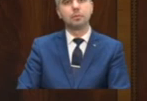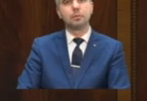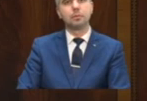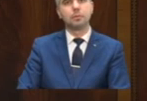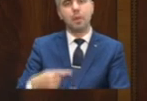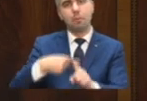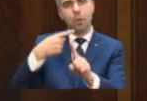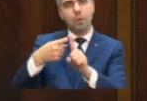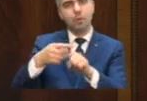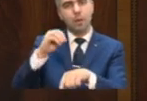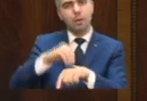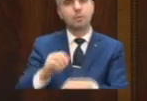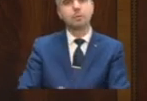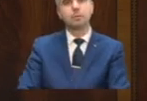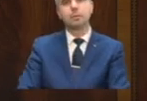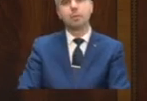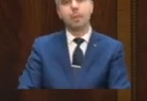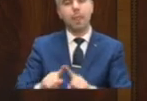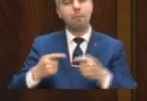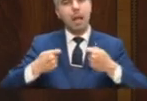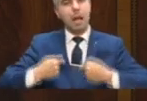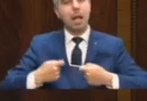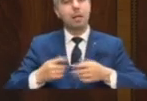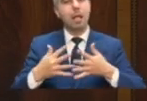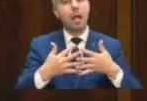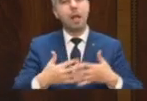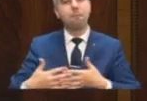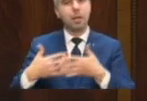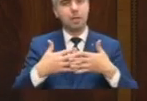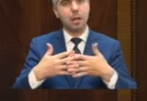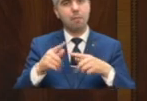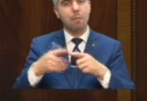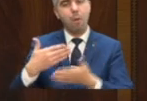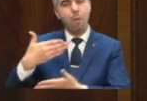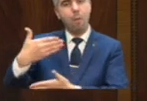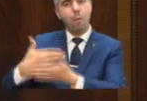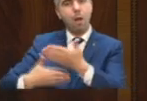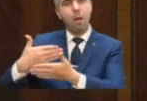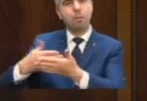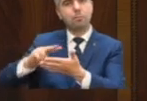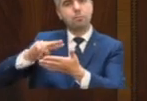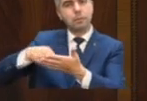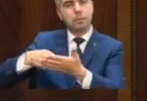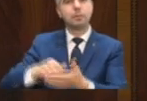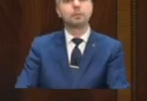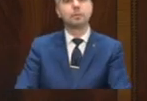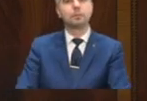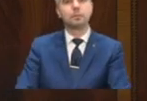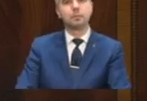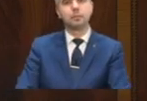وكذلك مسيو الطام اللي عمل مبادره ورفقه بالمرسوم، ماشي كلام في التلفزيون،